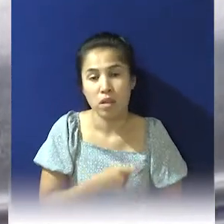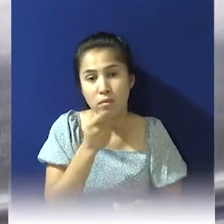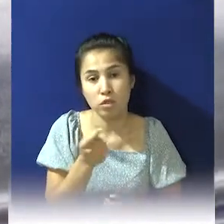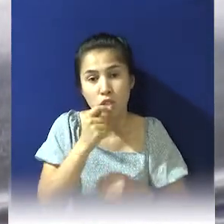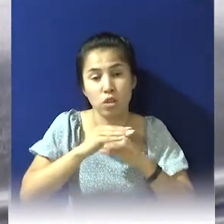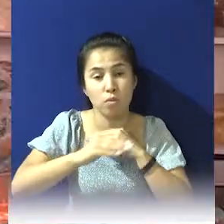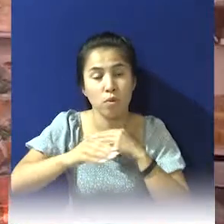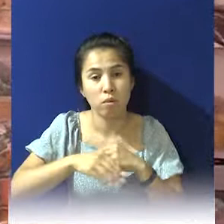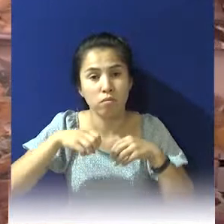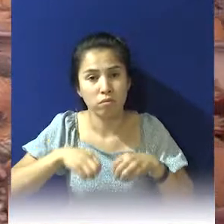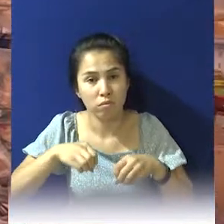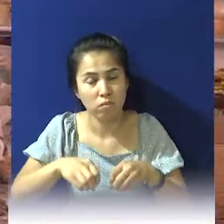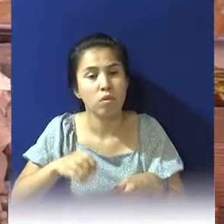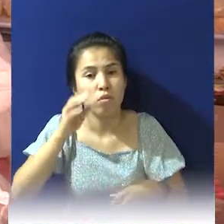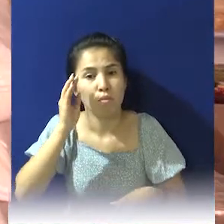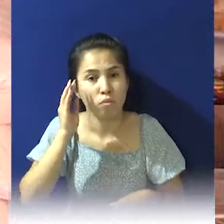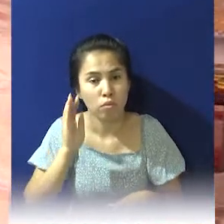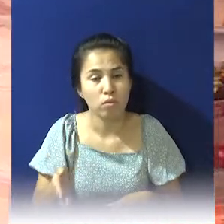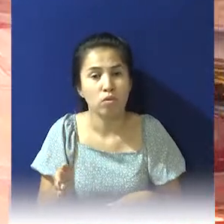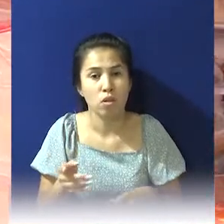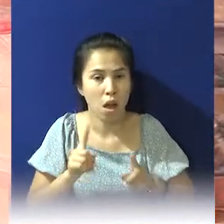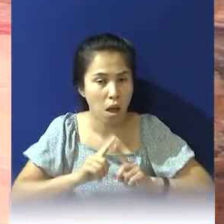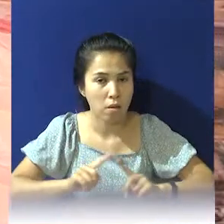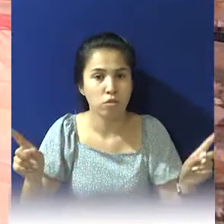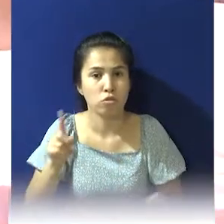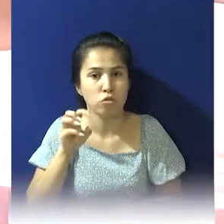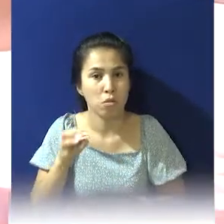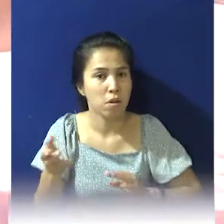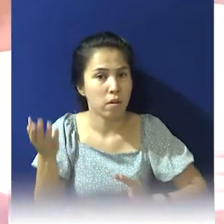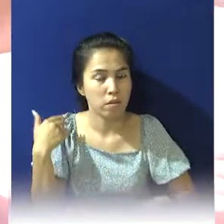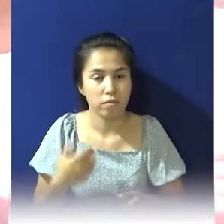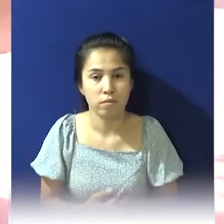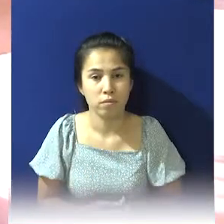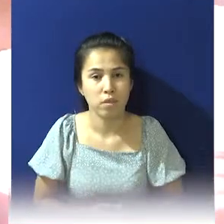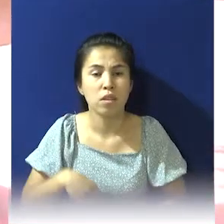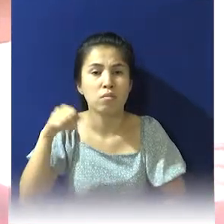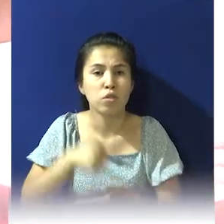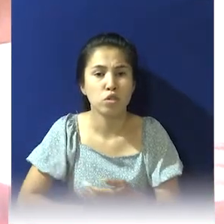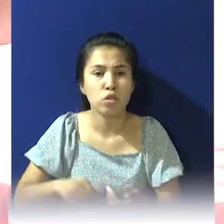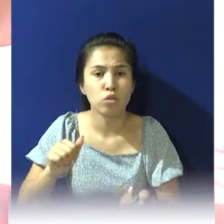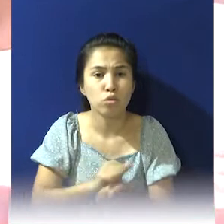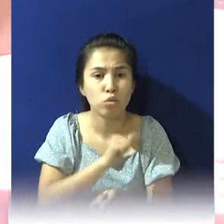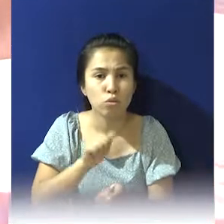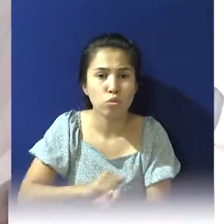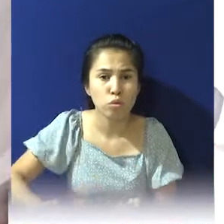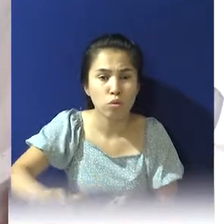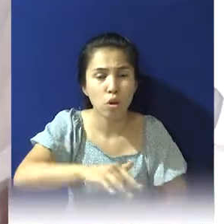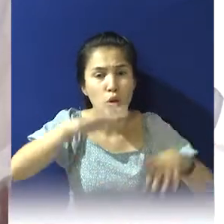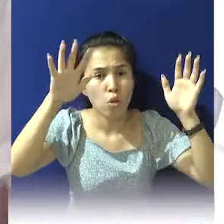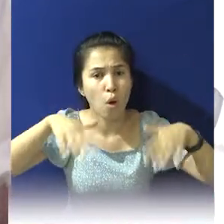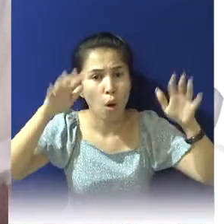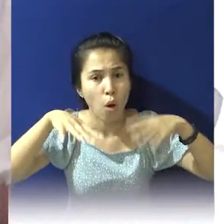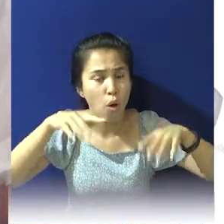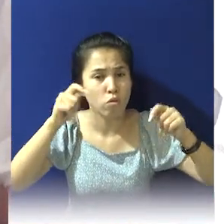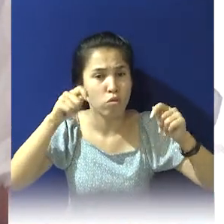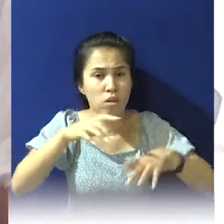по 2500. Откуда такое рекордное подорожание растительного масла, непонятно. Также, по словам жителей близлежащих домов, продавец,